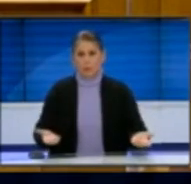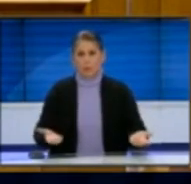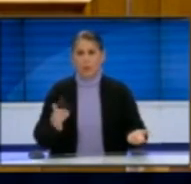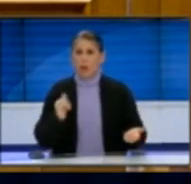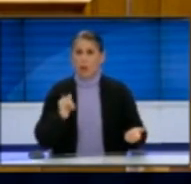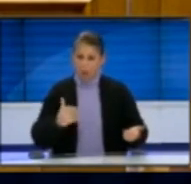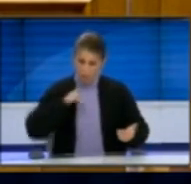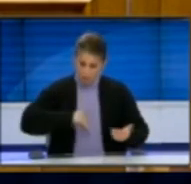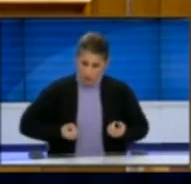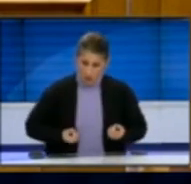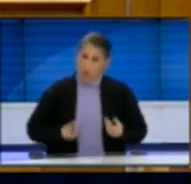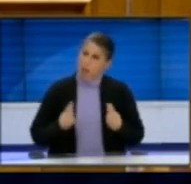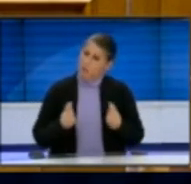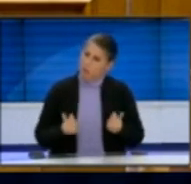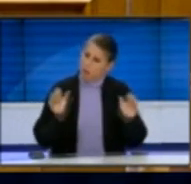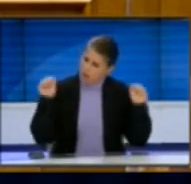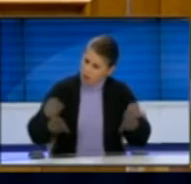αν τα κίνητρά σας είναι τα πιο ευγενή.